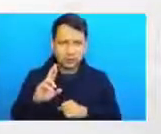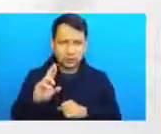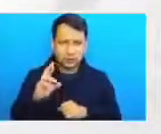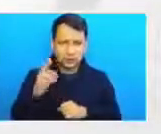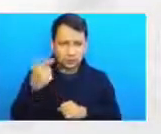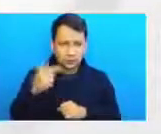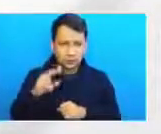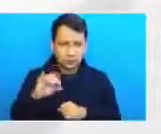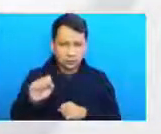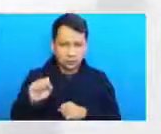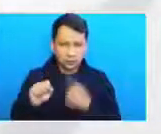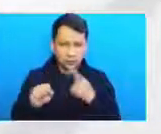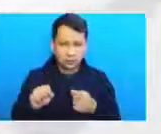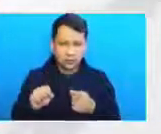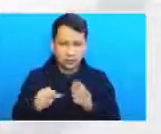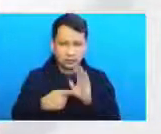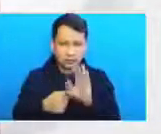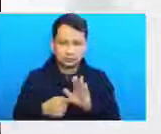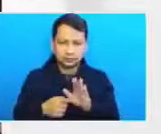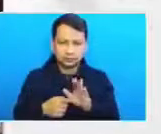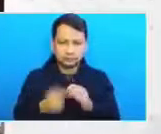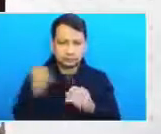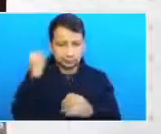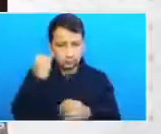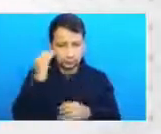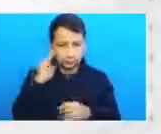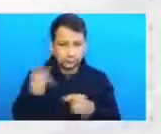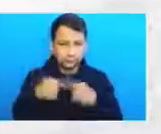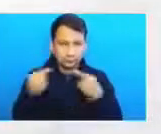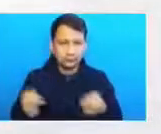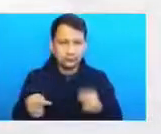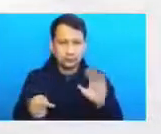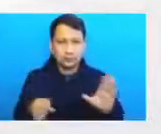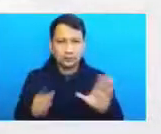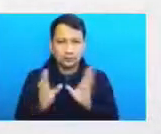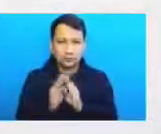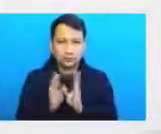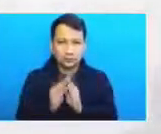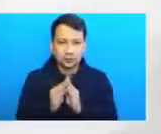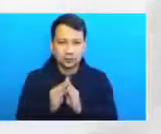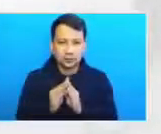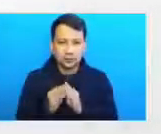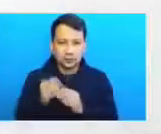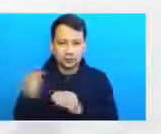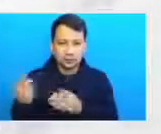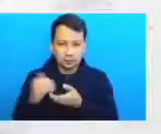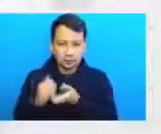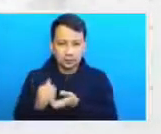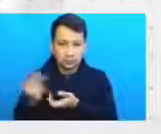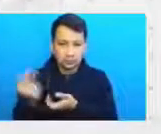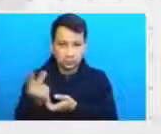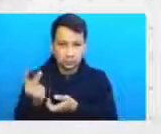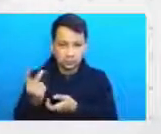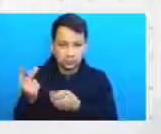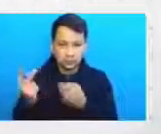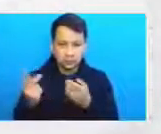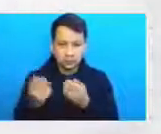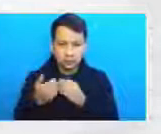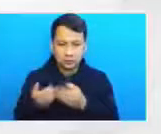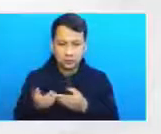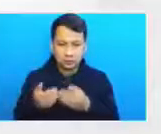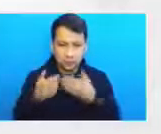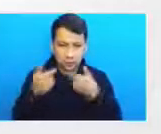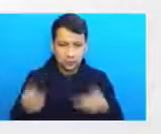ng COVID-19 sa nasabing bansa. Gayunman, limitado lang sa 5,000 ang bibisita sa Taj Mahal. Ito'y dahil pa rin apektado